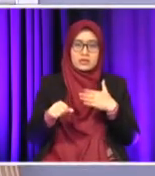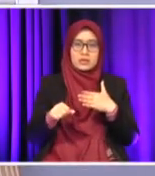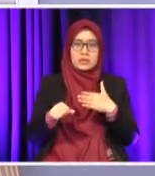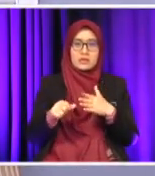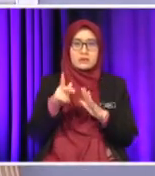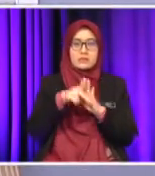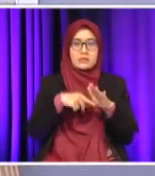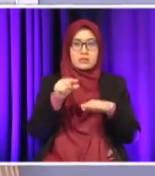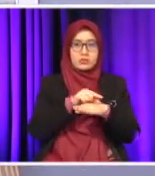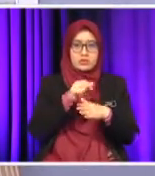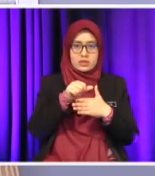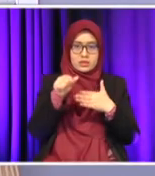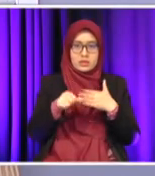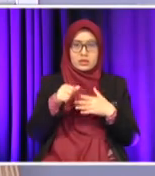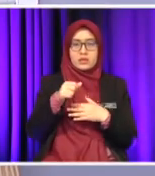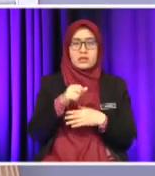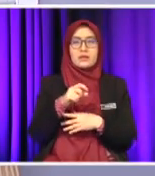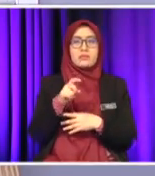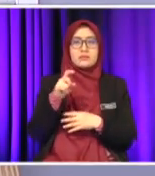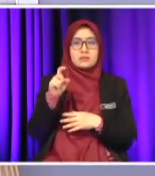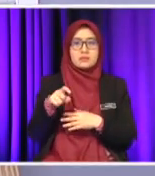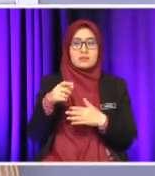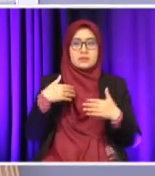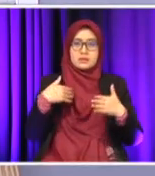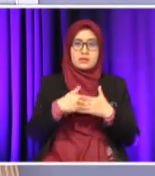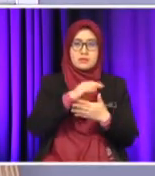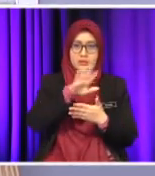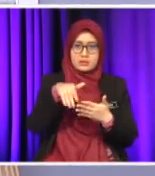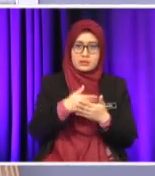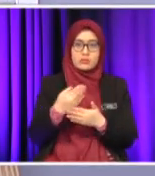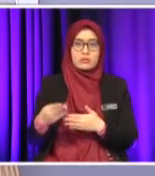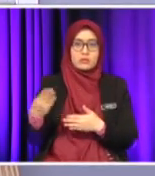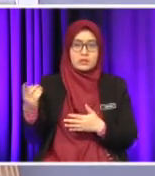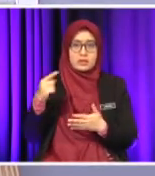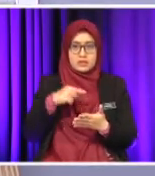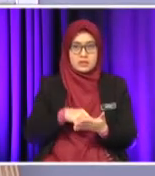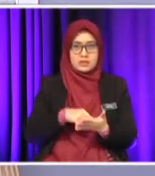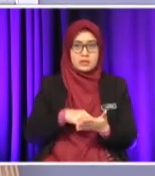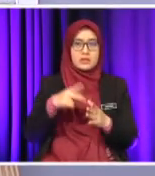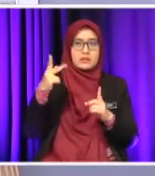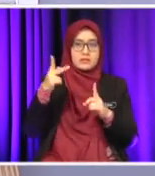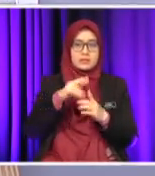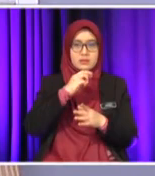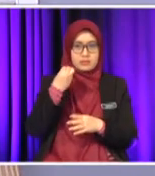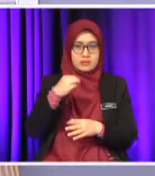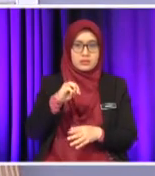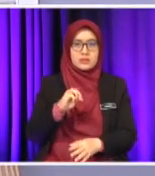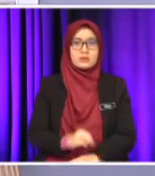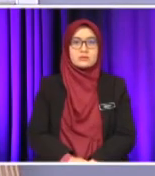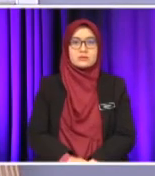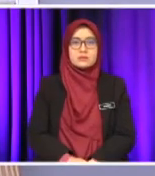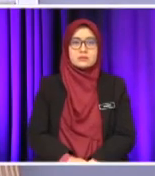pembeli yang beli saya punya alat tulis kita smule itu yang harganya tak mahal hanya 500 ringgit saja